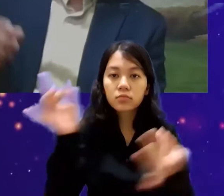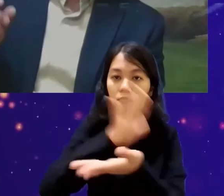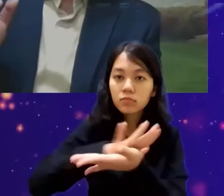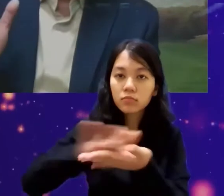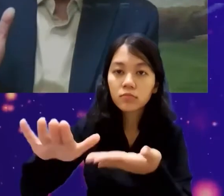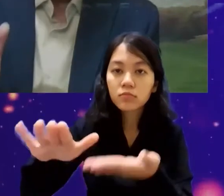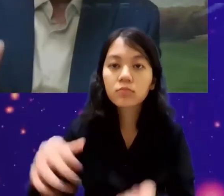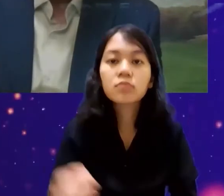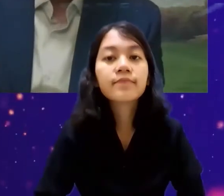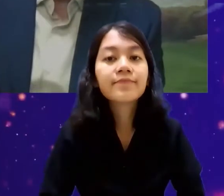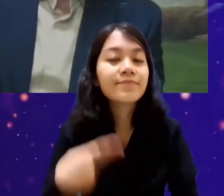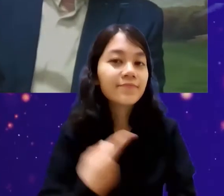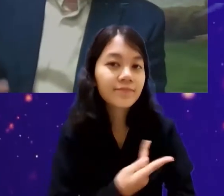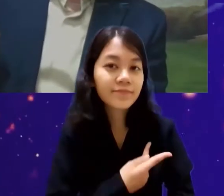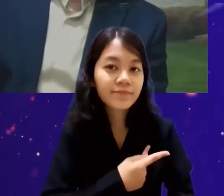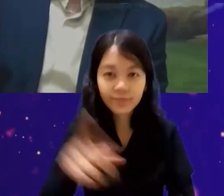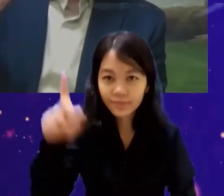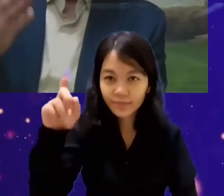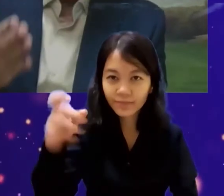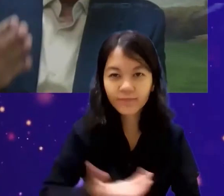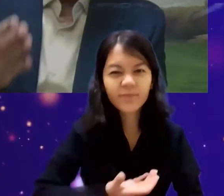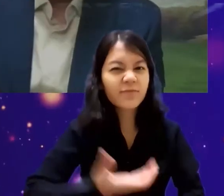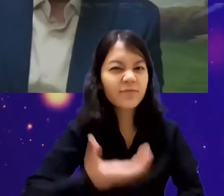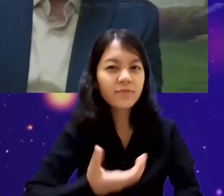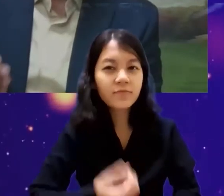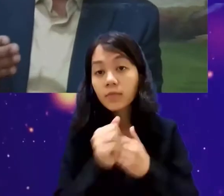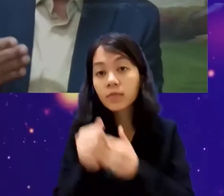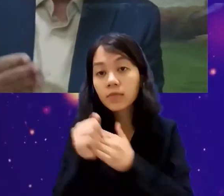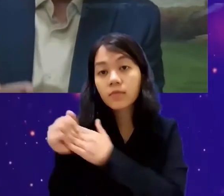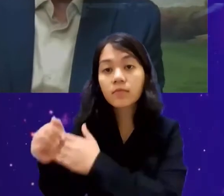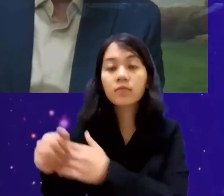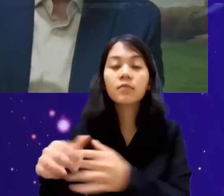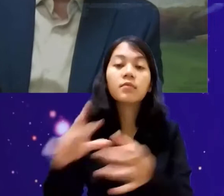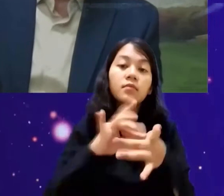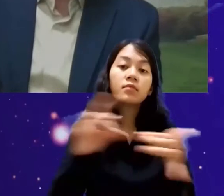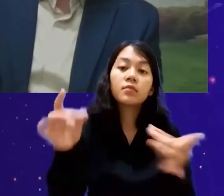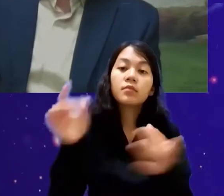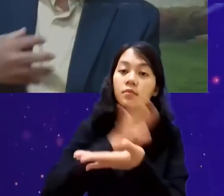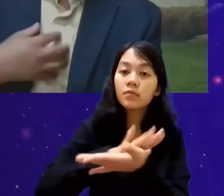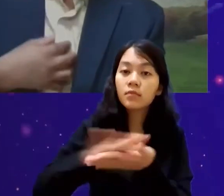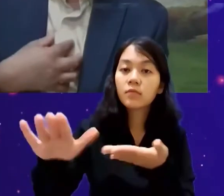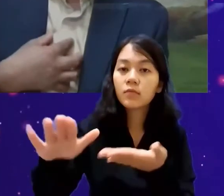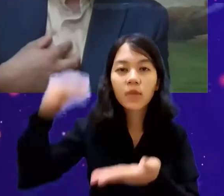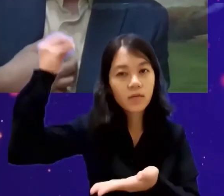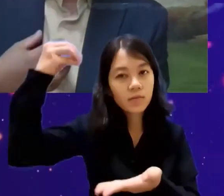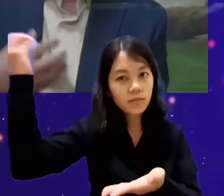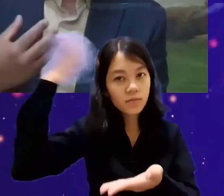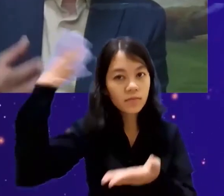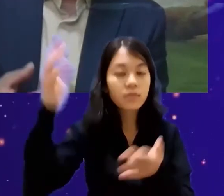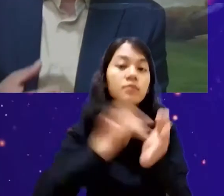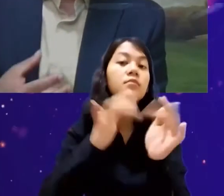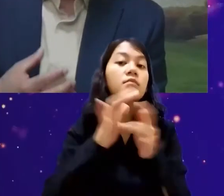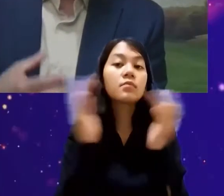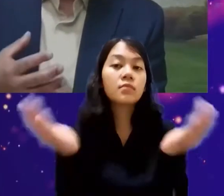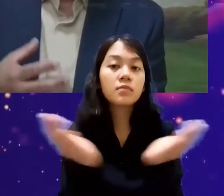Tuhan, dipimpin oleh Roh Kudus. Roh Kudus yang mengilhami Alkitab, kita dituntun dalam firman-Nya, kita peka